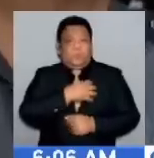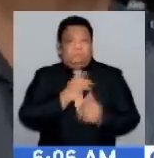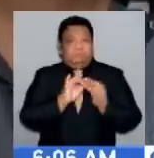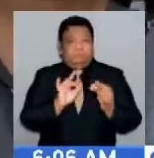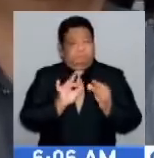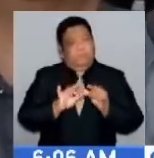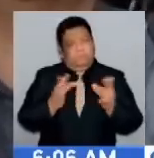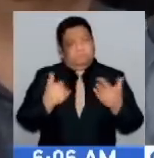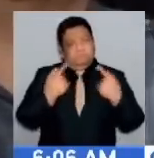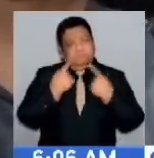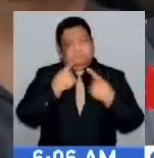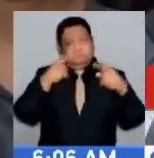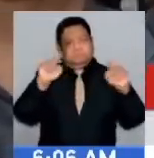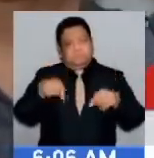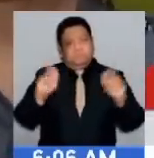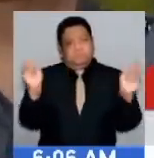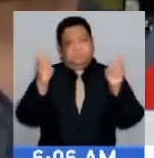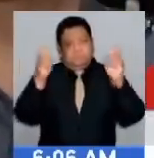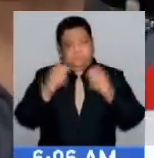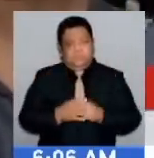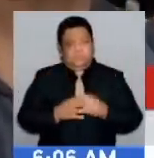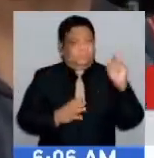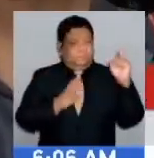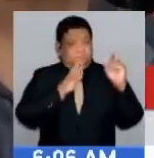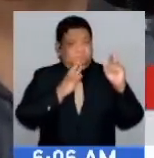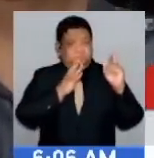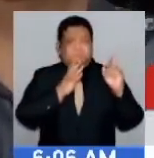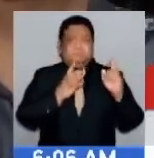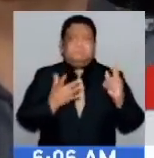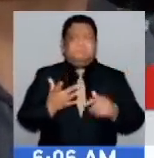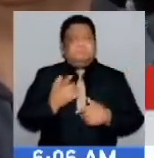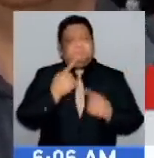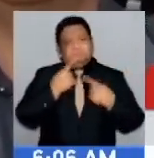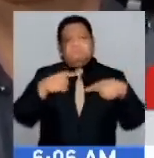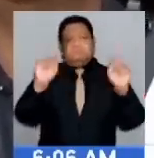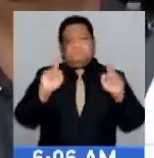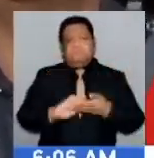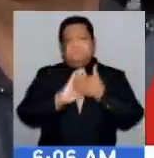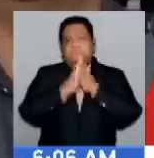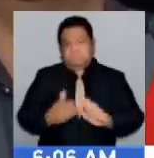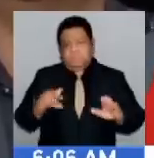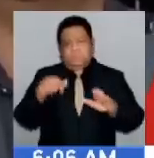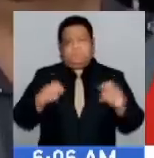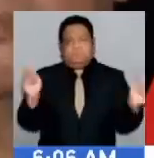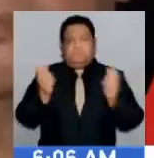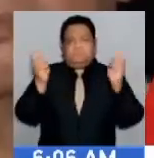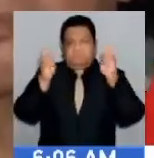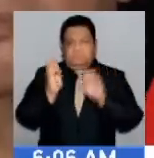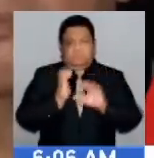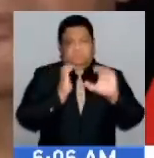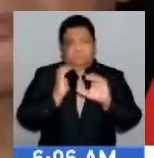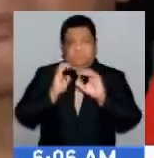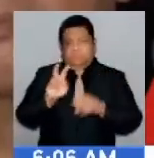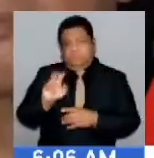can finally say na generally peaceful at successful po yung naging celebration ng Nazareno 2023.